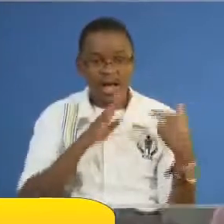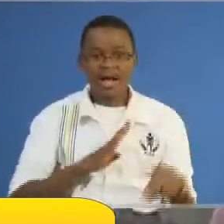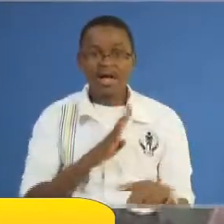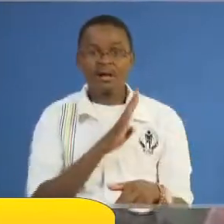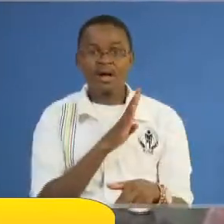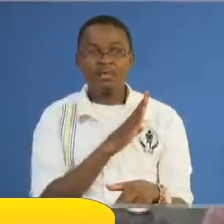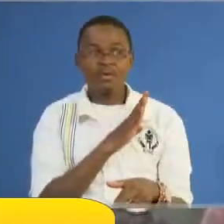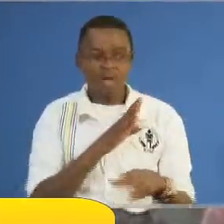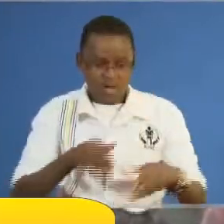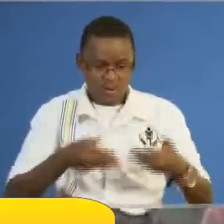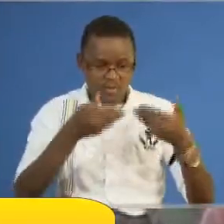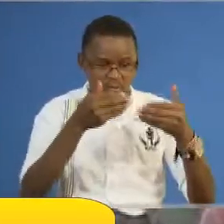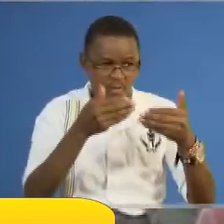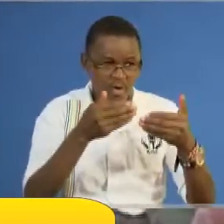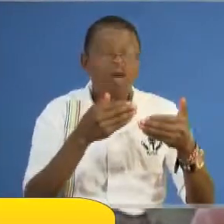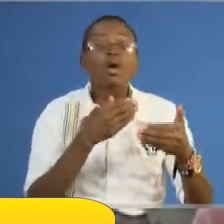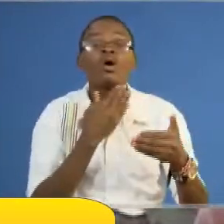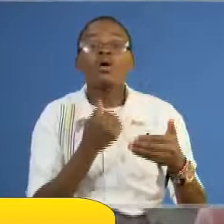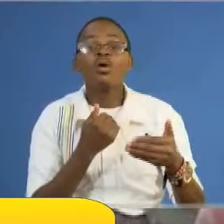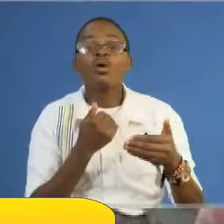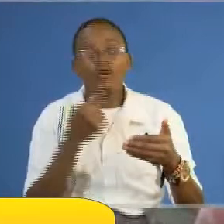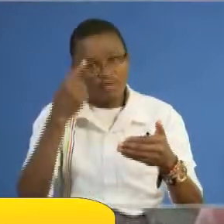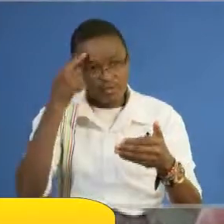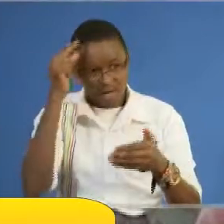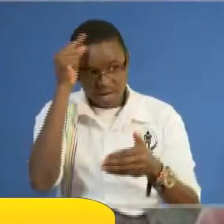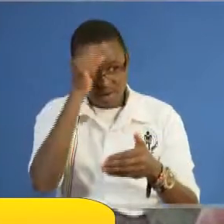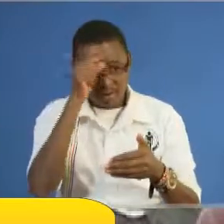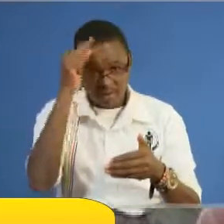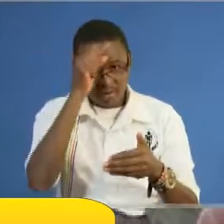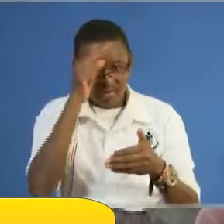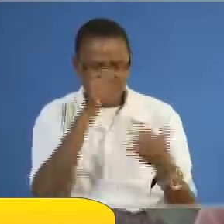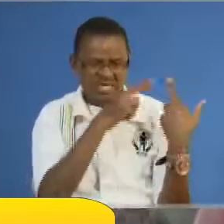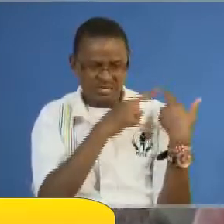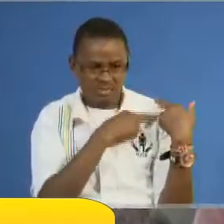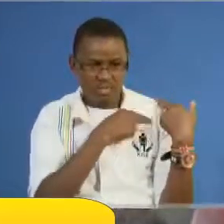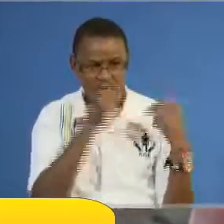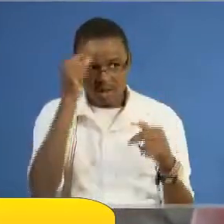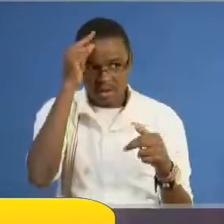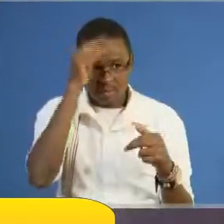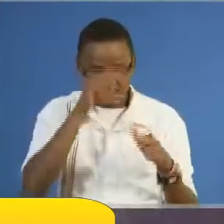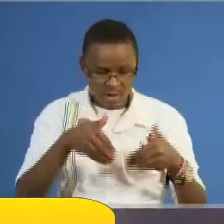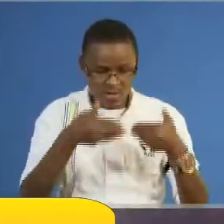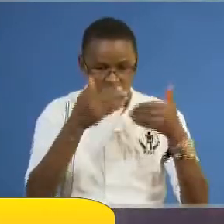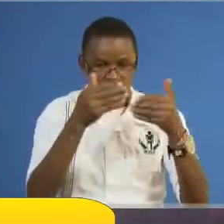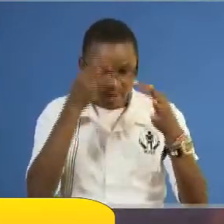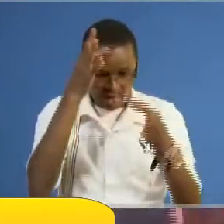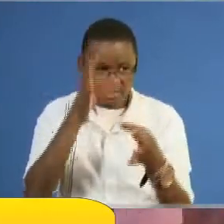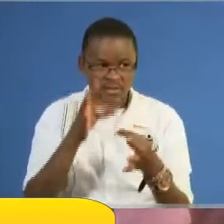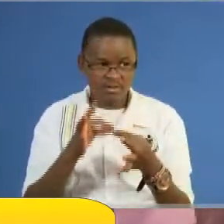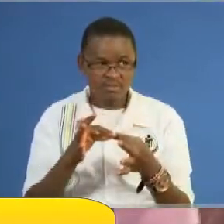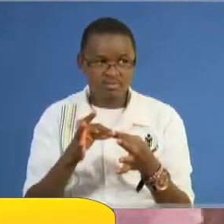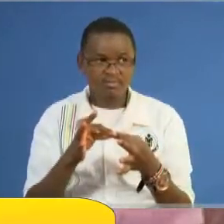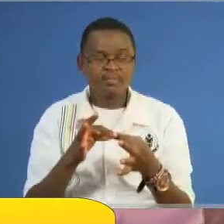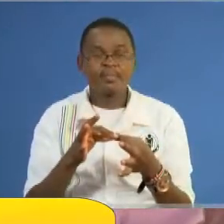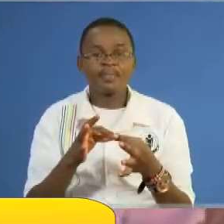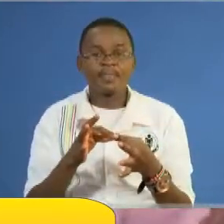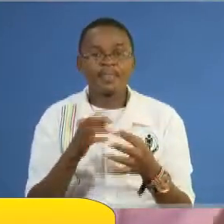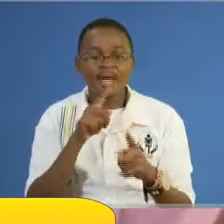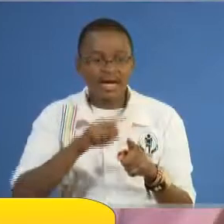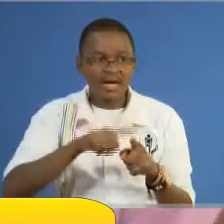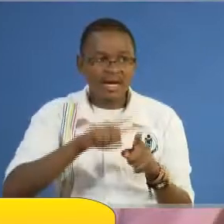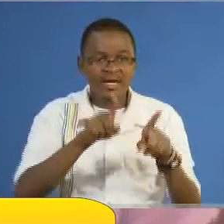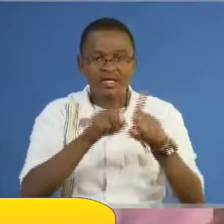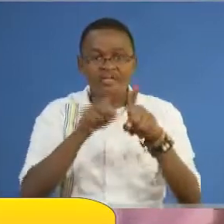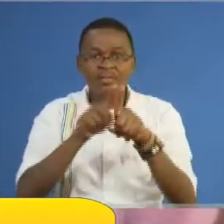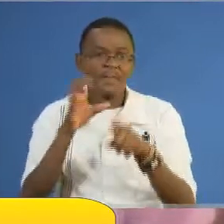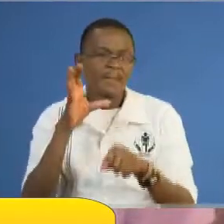ni kuwasilisha pendekezo lao tu kwa serikali, na ni jukumu la serikali kutoa uamuzi. Aliongezea